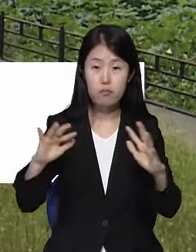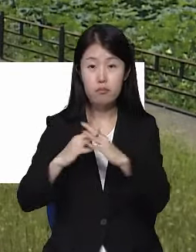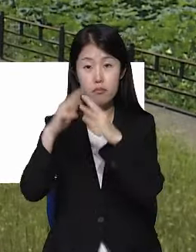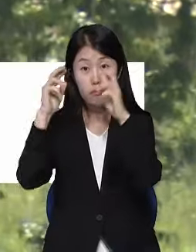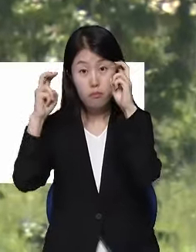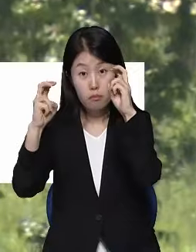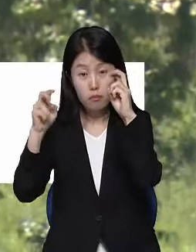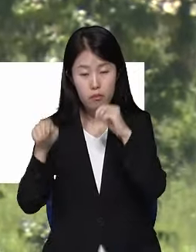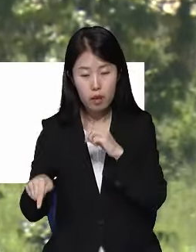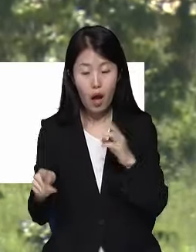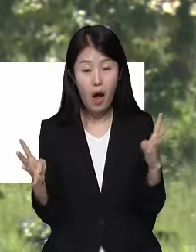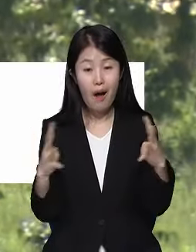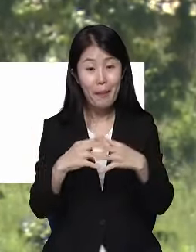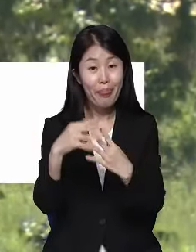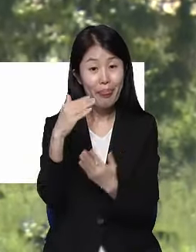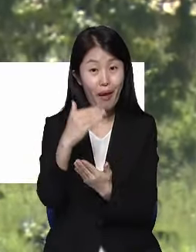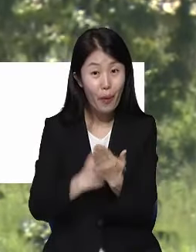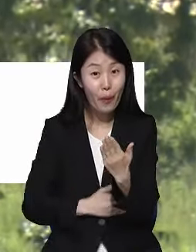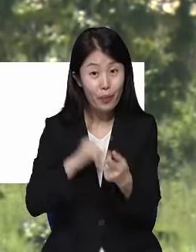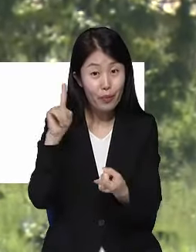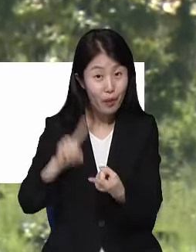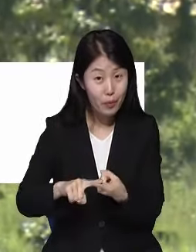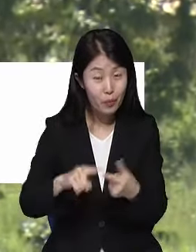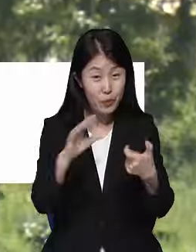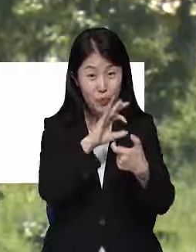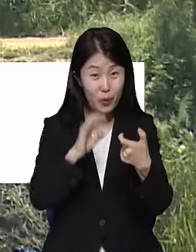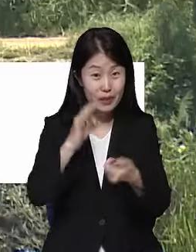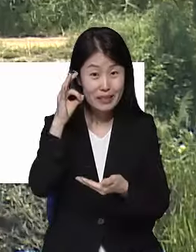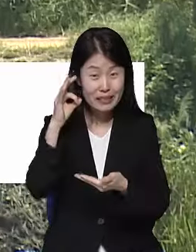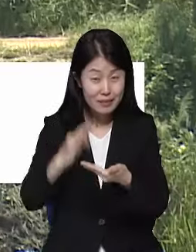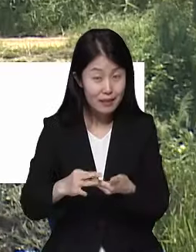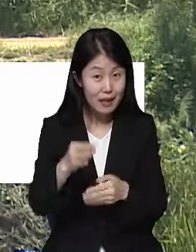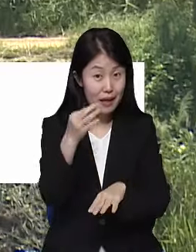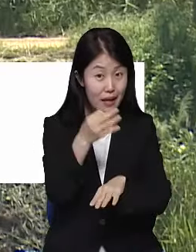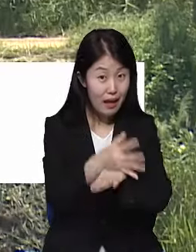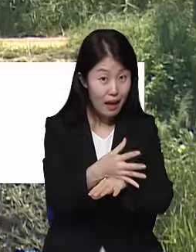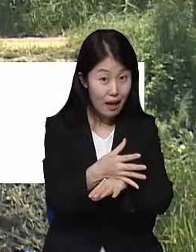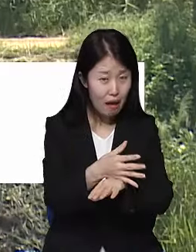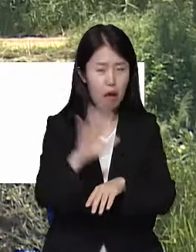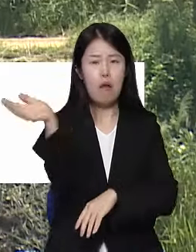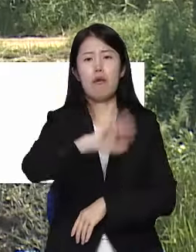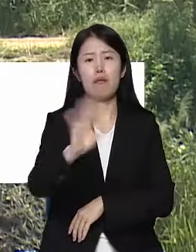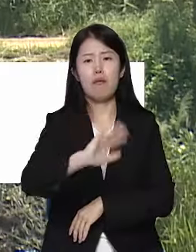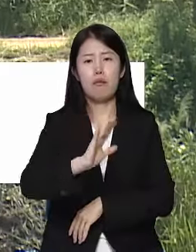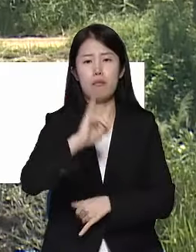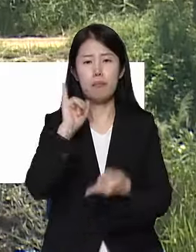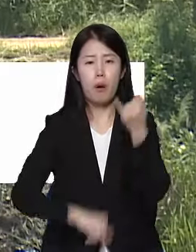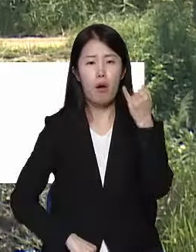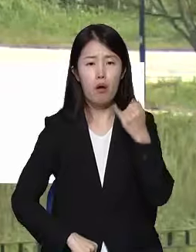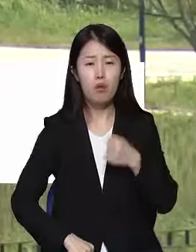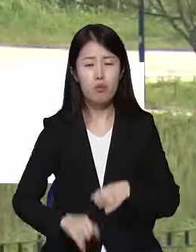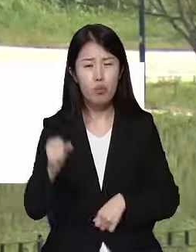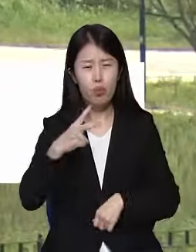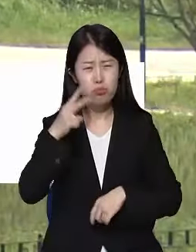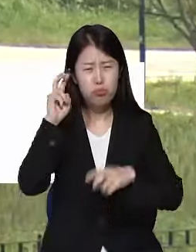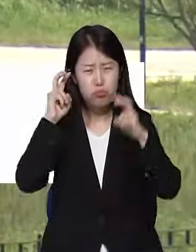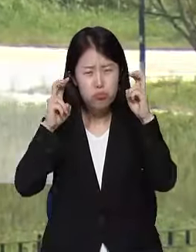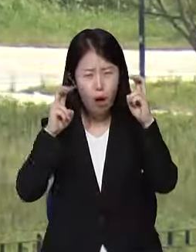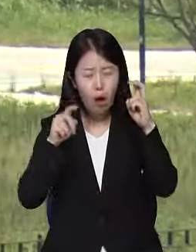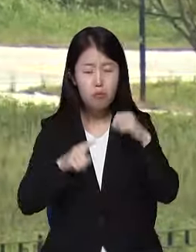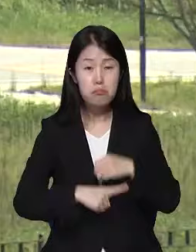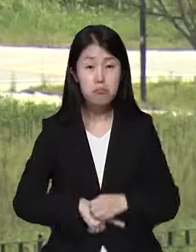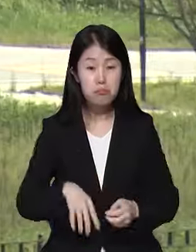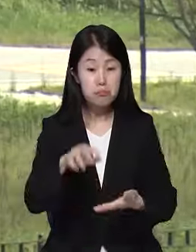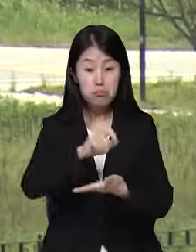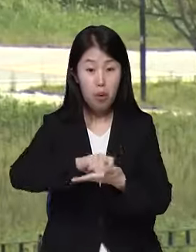받고 필지를 주겠다는 합의서 약속을 지키지 않았습니다. 또 이들은 합의서 작성 자체를 전면 부인했으며 실제